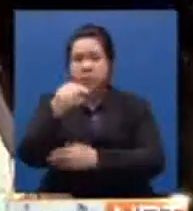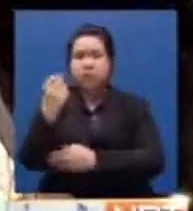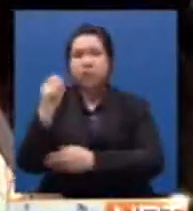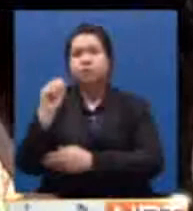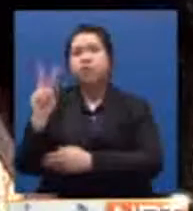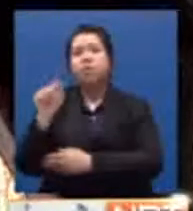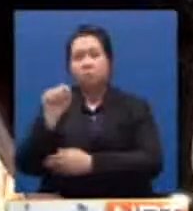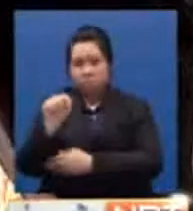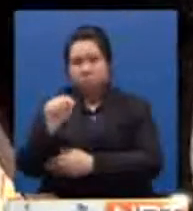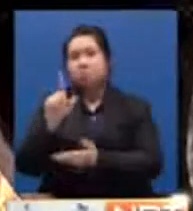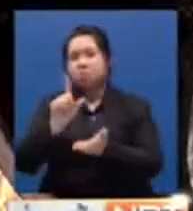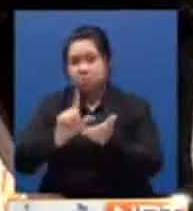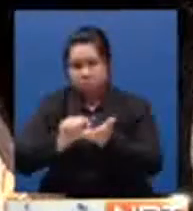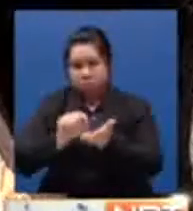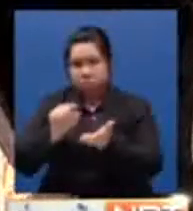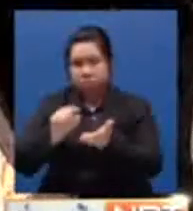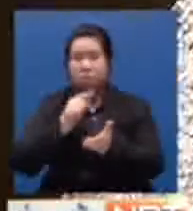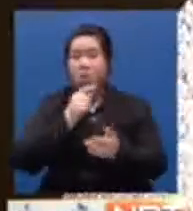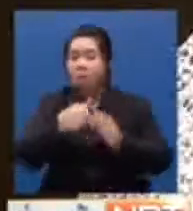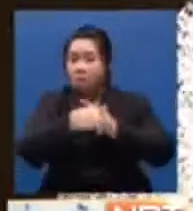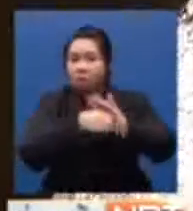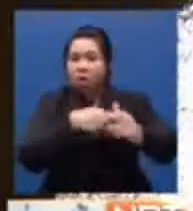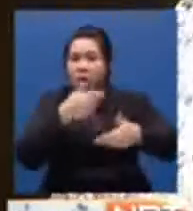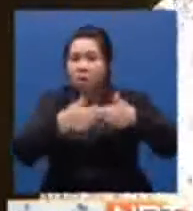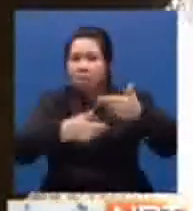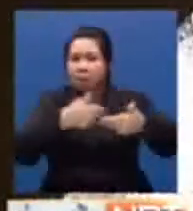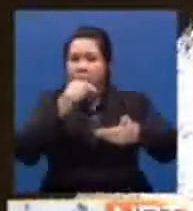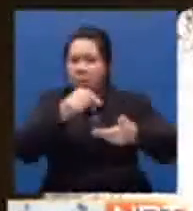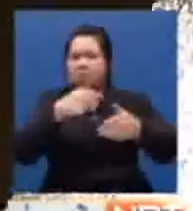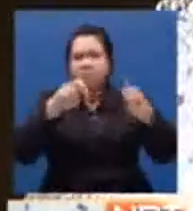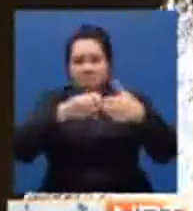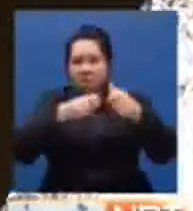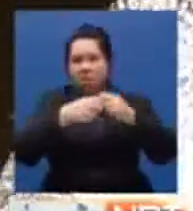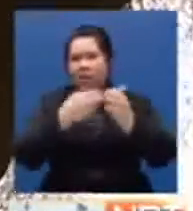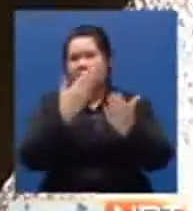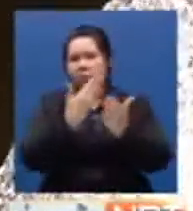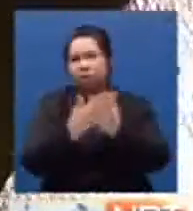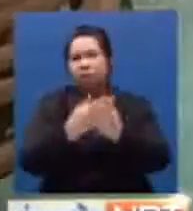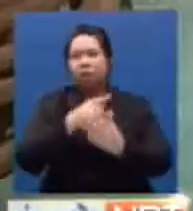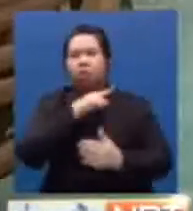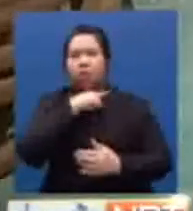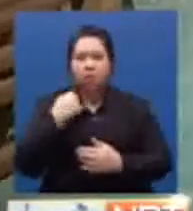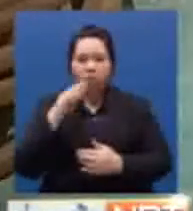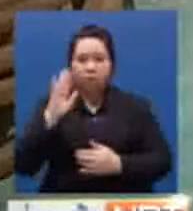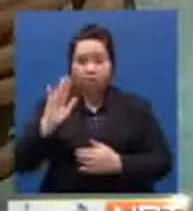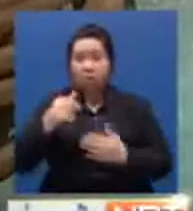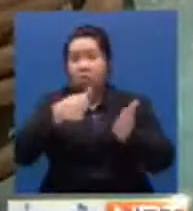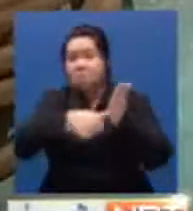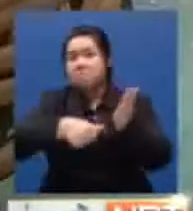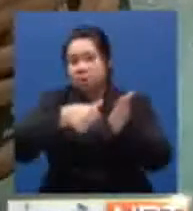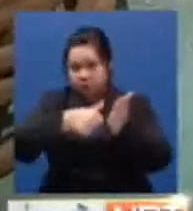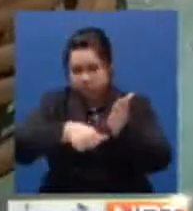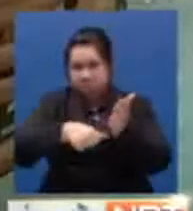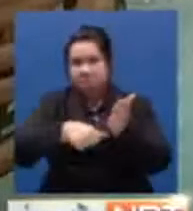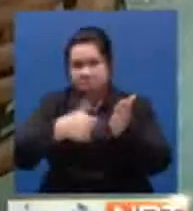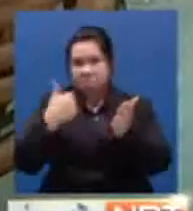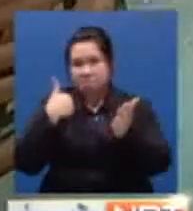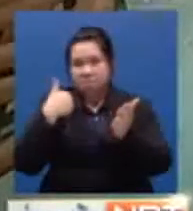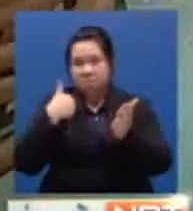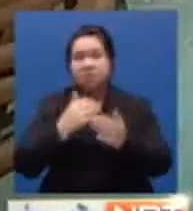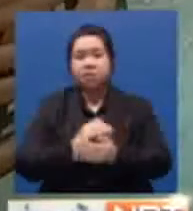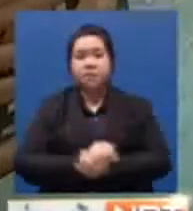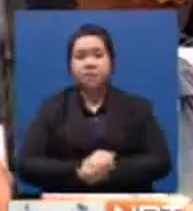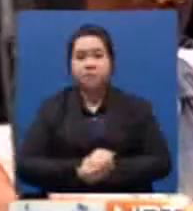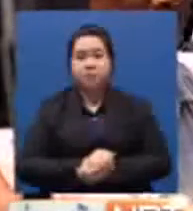ตรโดยการลักลอบการค้าน้ำมันเถื่อนเป็นการสร้างความสูญเสียเงินรายได้จากภาษีน้ำมันภายในประเทศเป็นจำนวนมาก เทคนิ